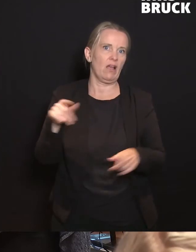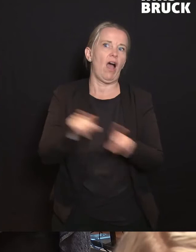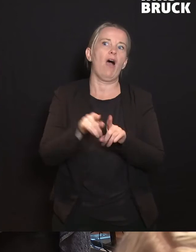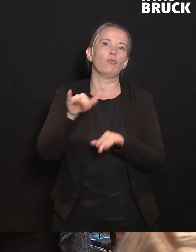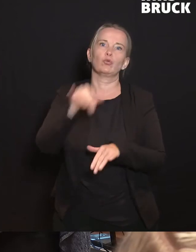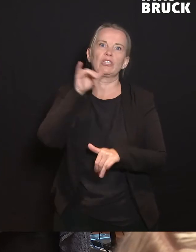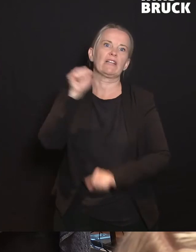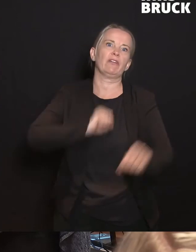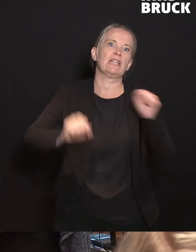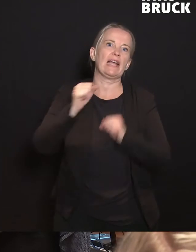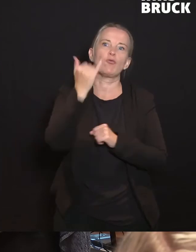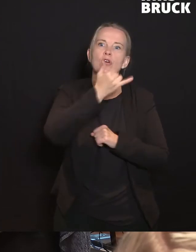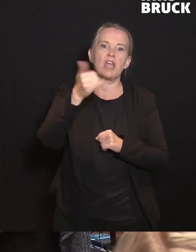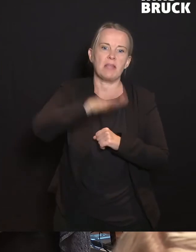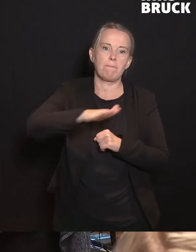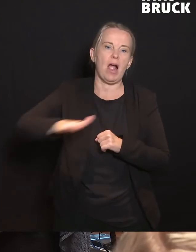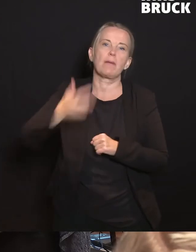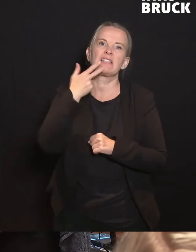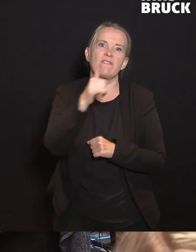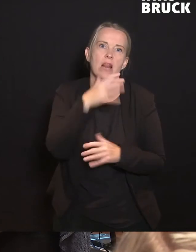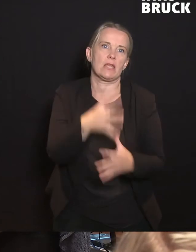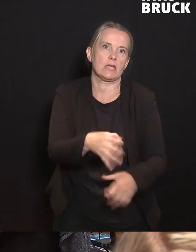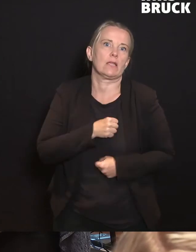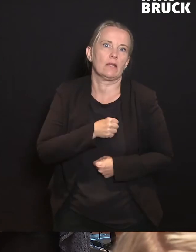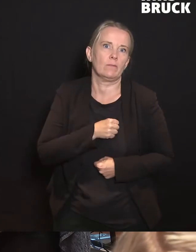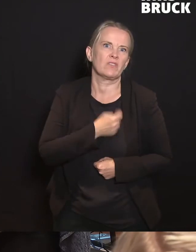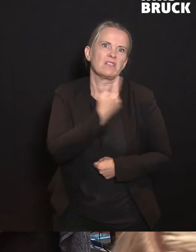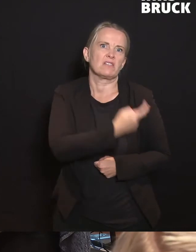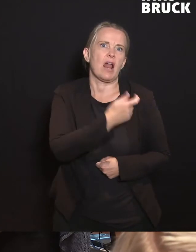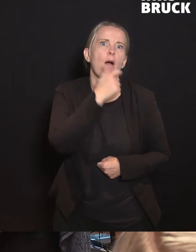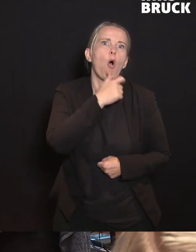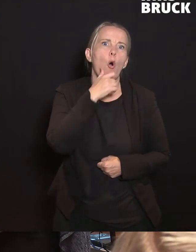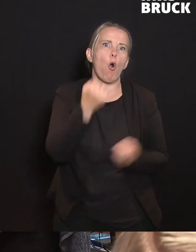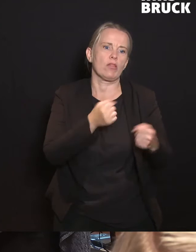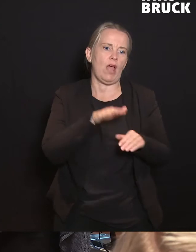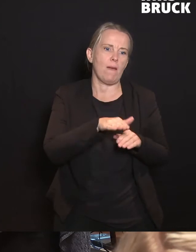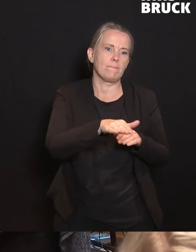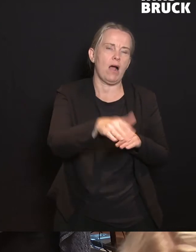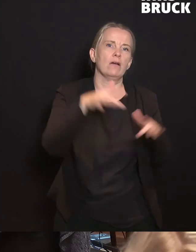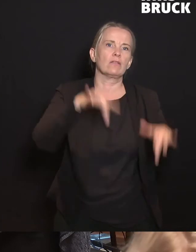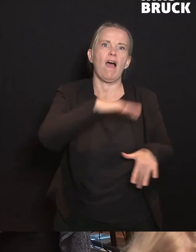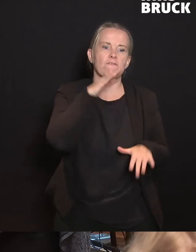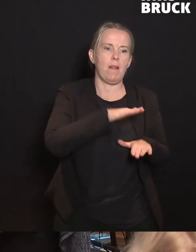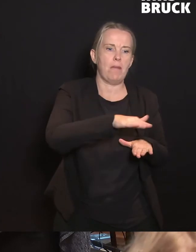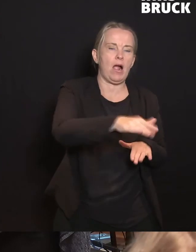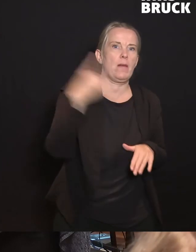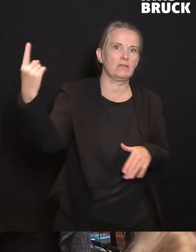jeden Parkplatzes, vor allem von den Leuten, die selber mit ihren Oldtimer 10 Parkplätze besetzen.